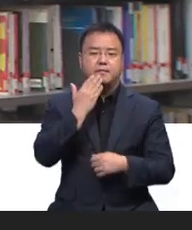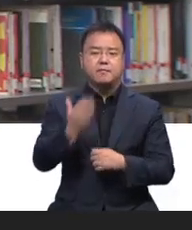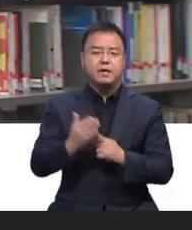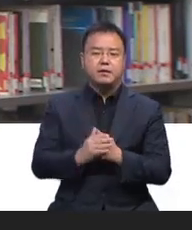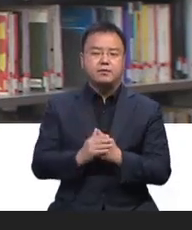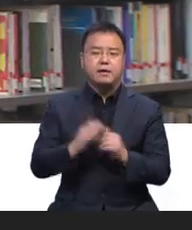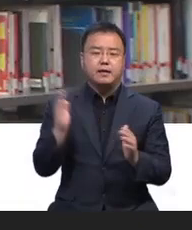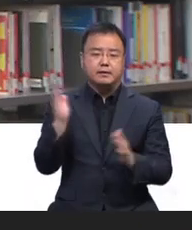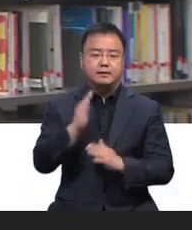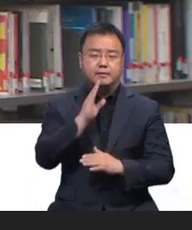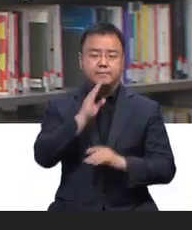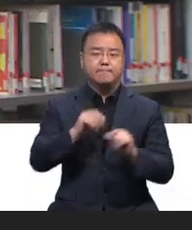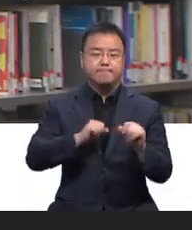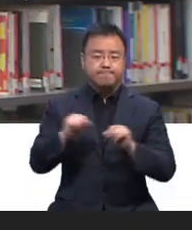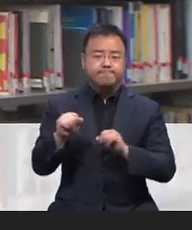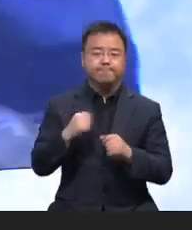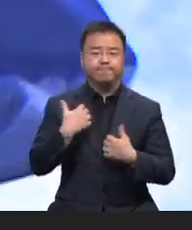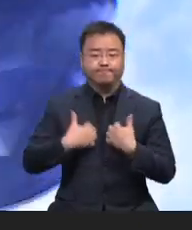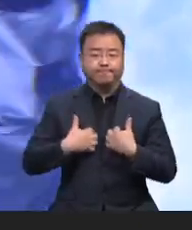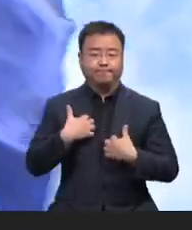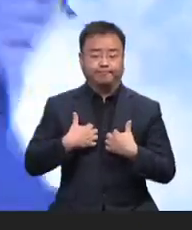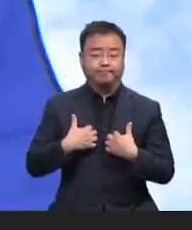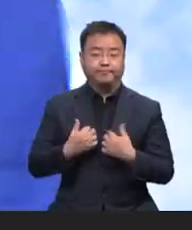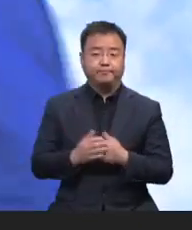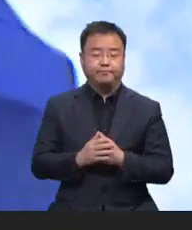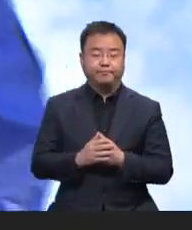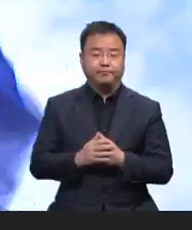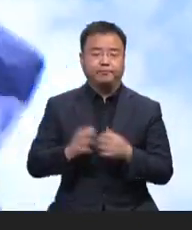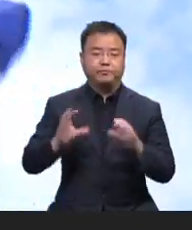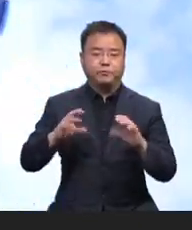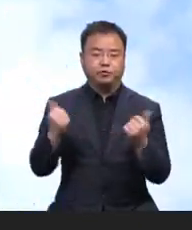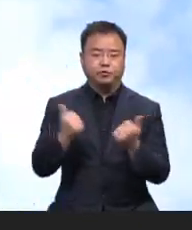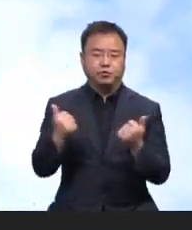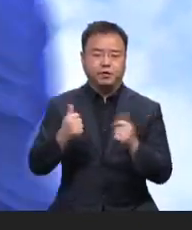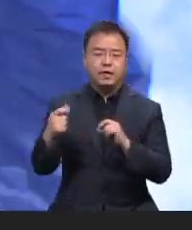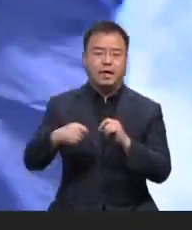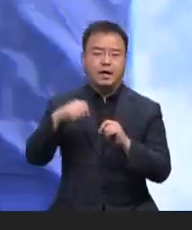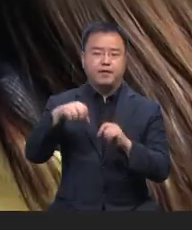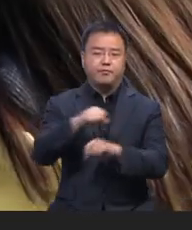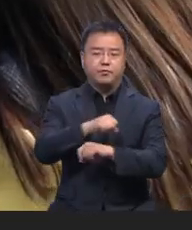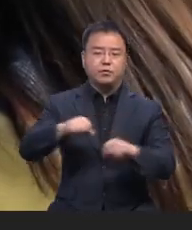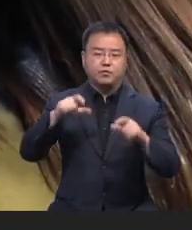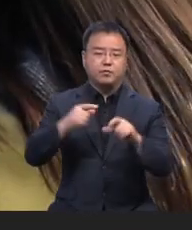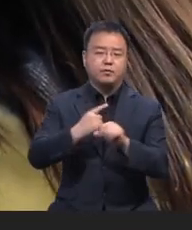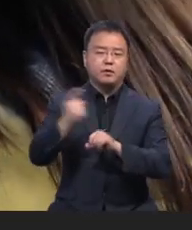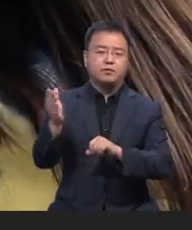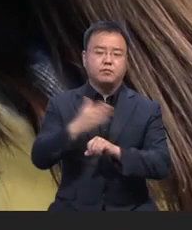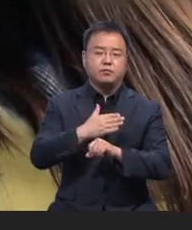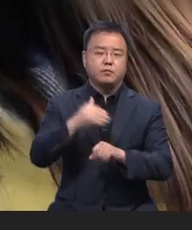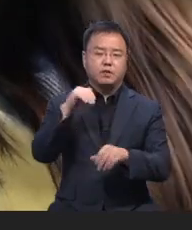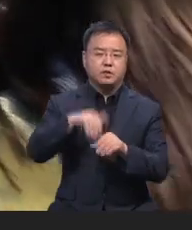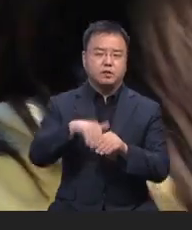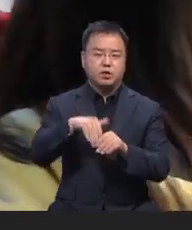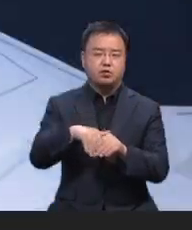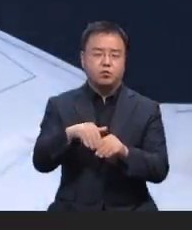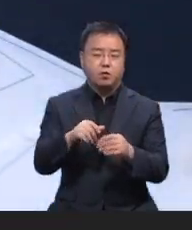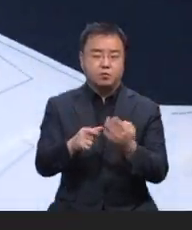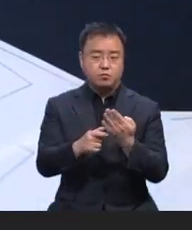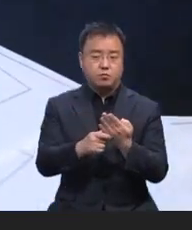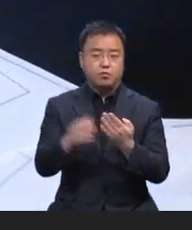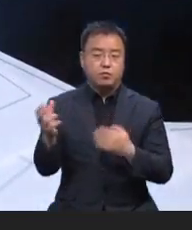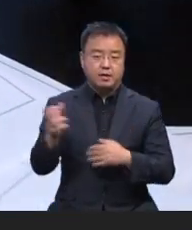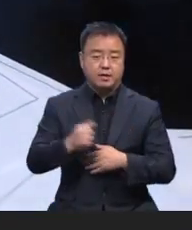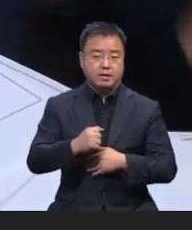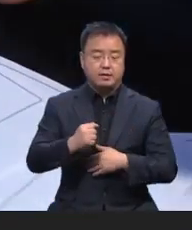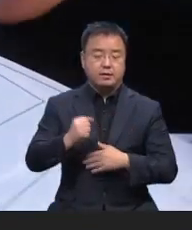역시 활발하고 발랄하고. 국회 앞 광장엔 내년부터 선거권을 갖게 된 10대 청소년들이 모였습니다.